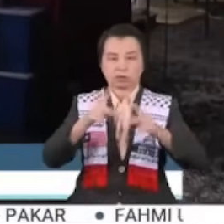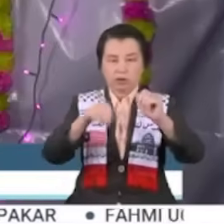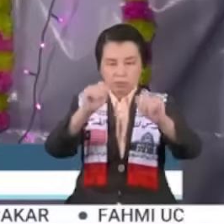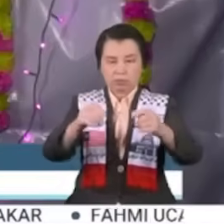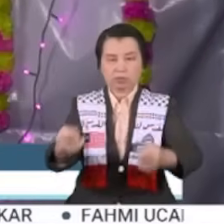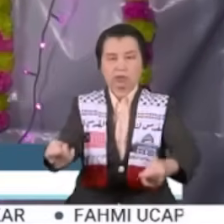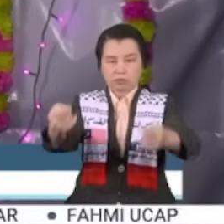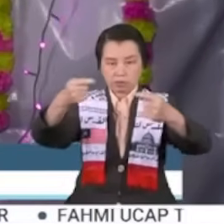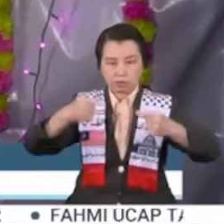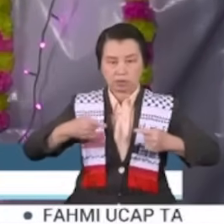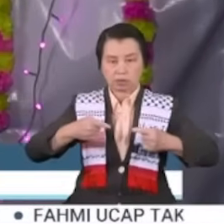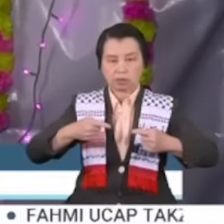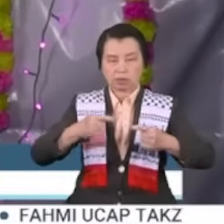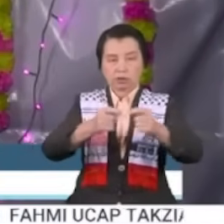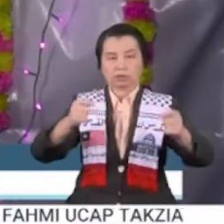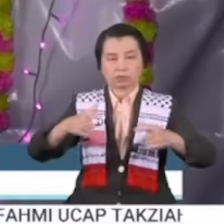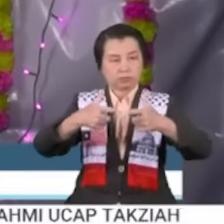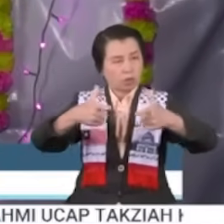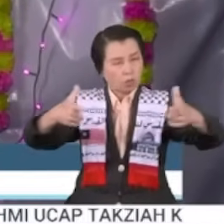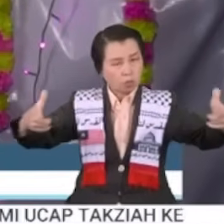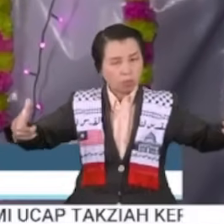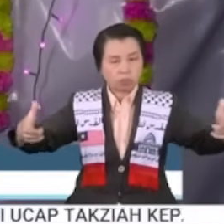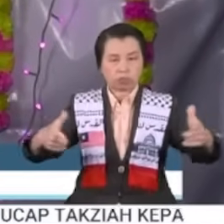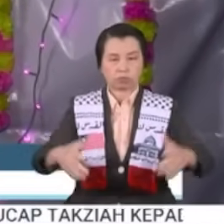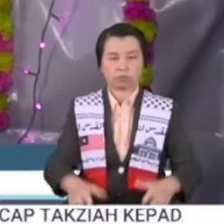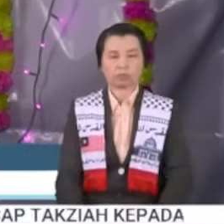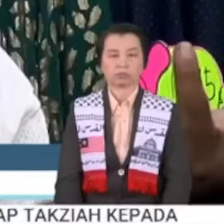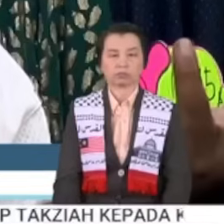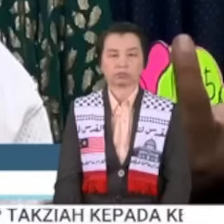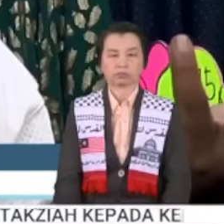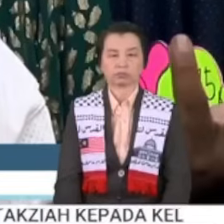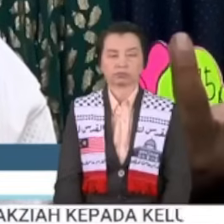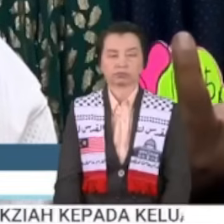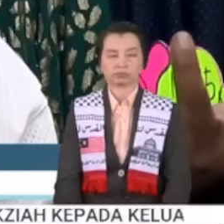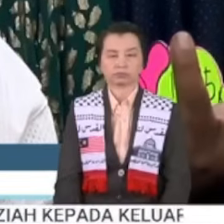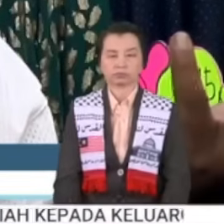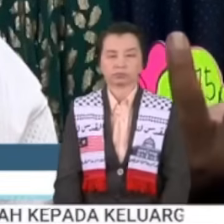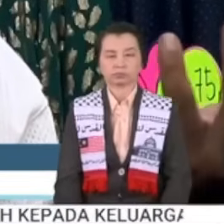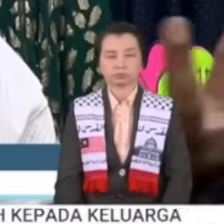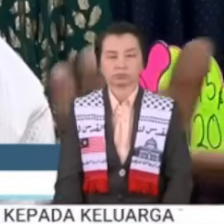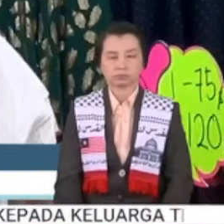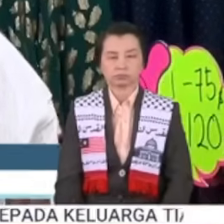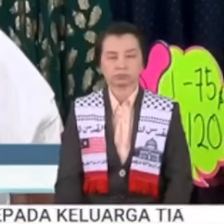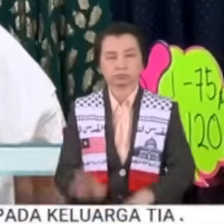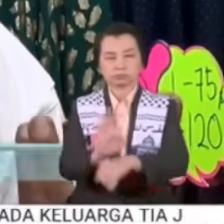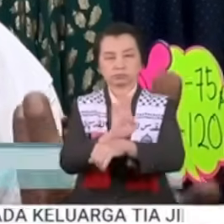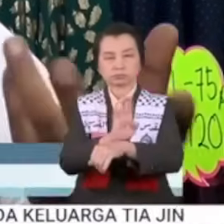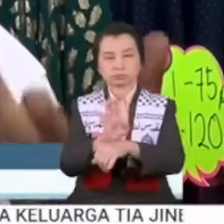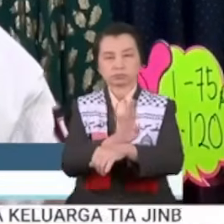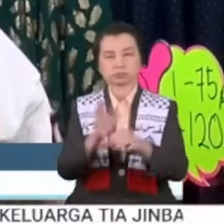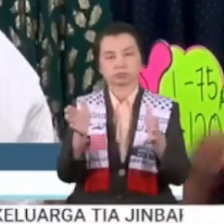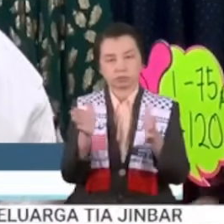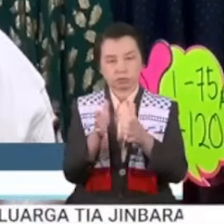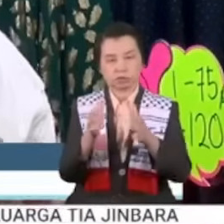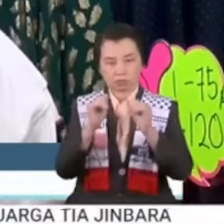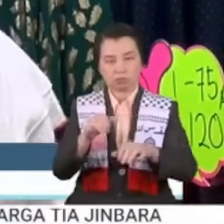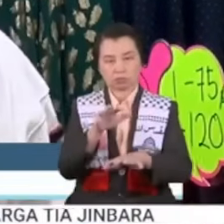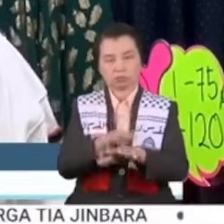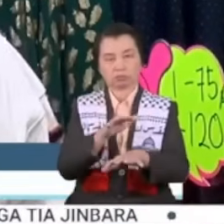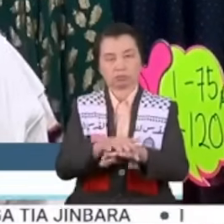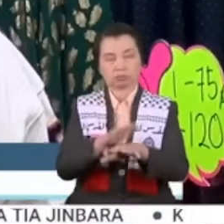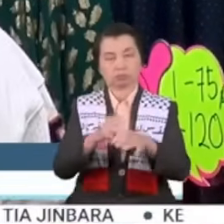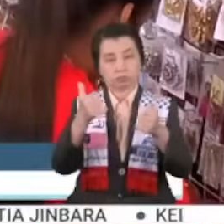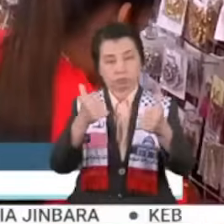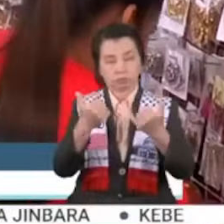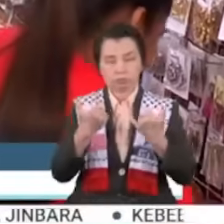boleh datang tempat luas penjaga-penjaga kecil dapat sambutan yang